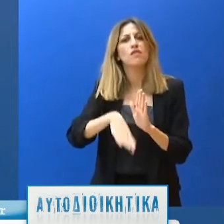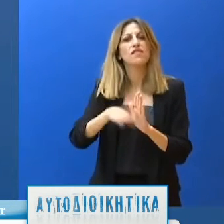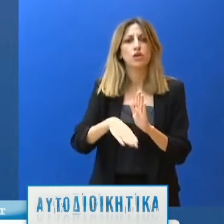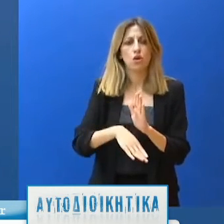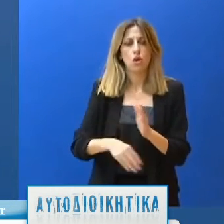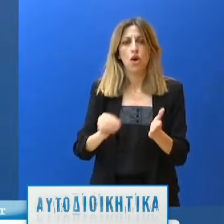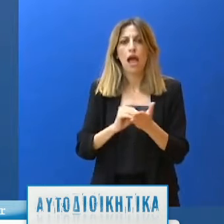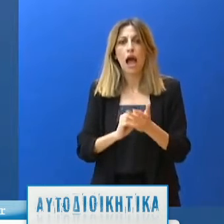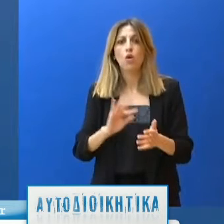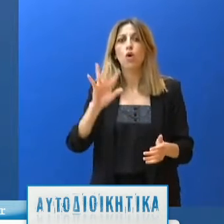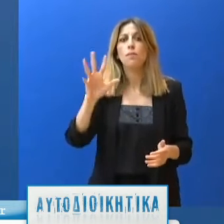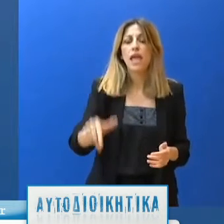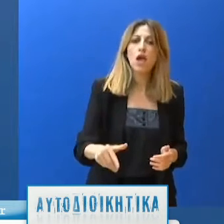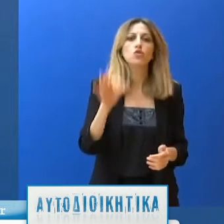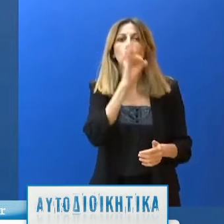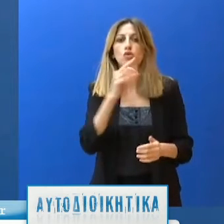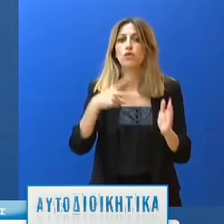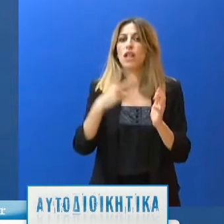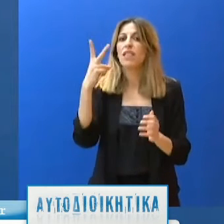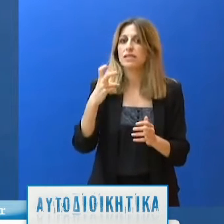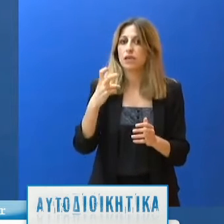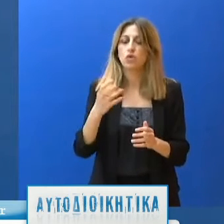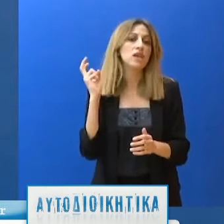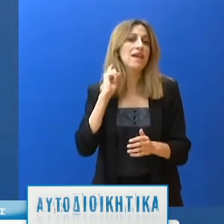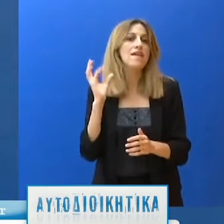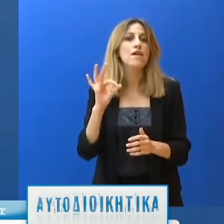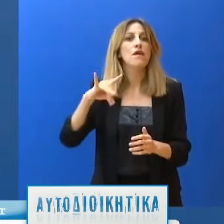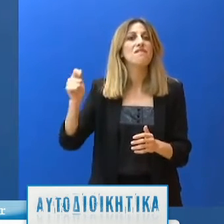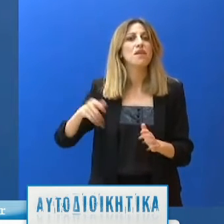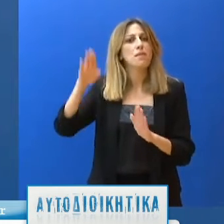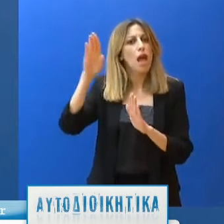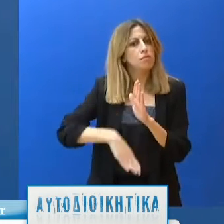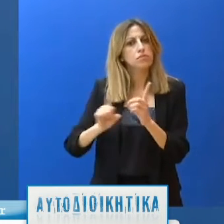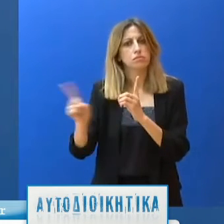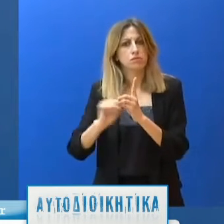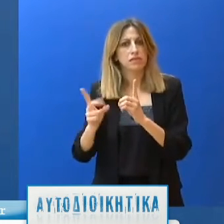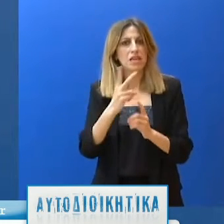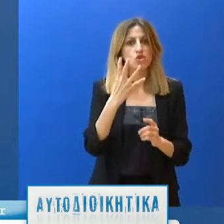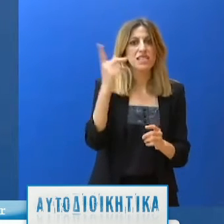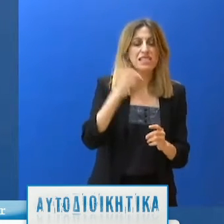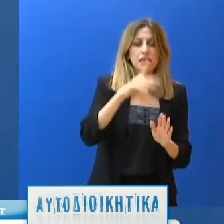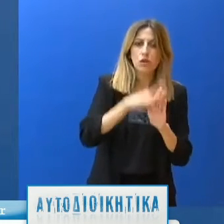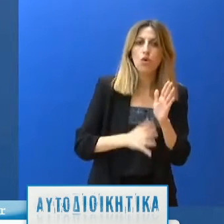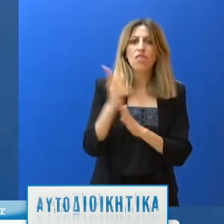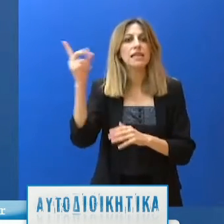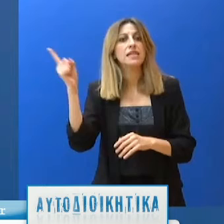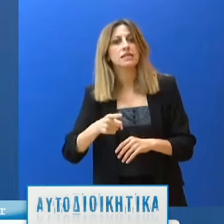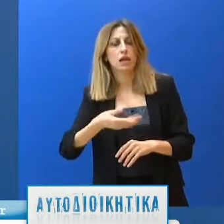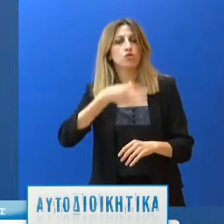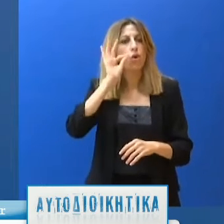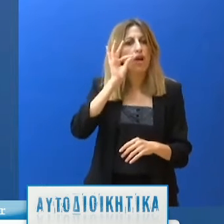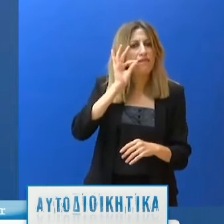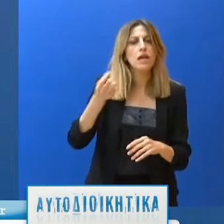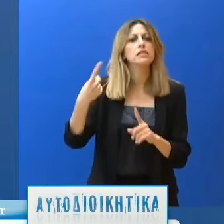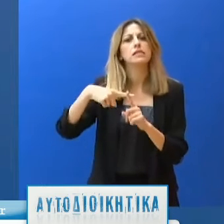2020 μειώνεται ο ΦΠΑ στις μεταφορές από το 24% στο 13%, στο καφέ και στα μη αλκοολούχα ποτά από